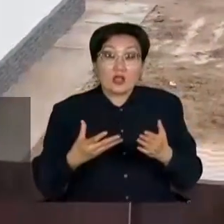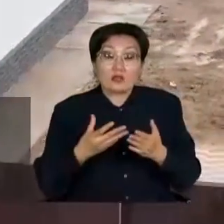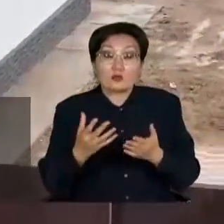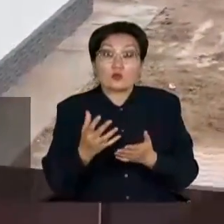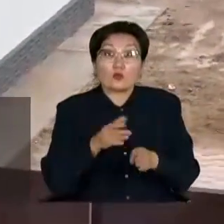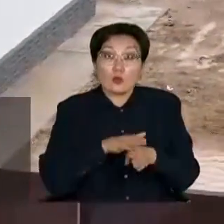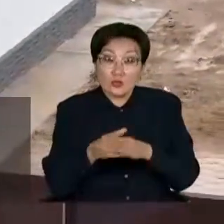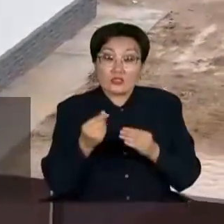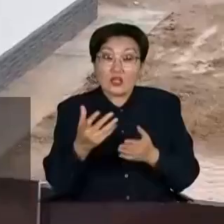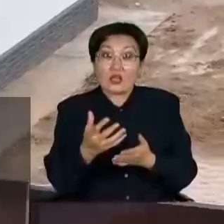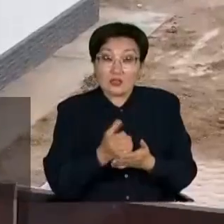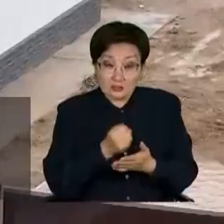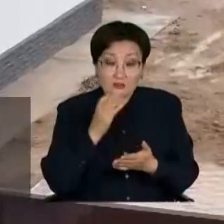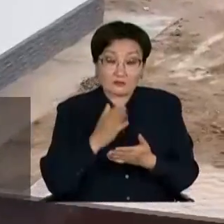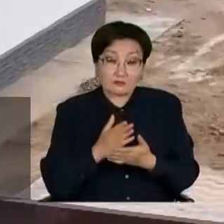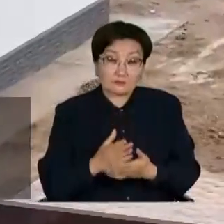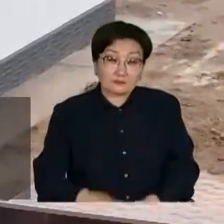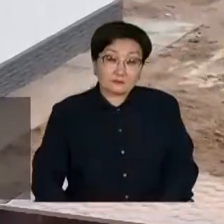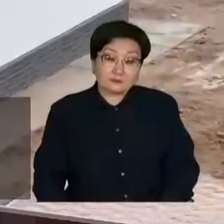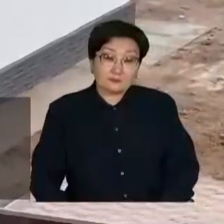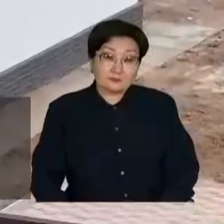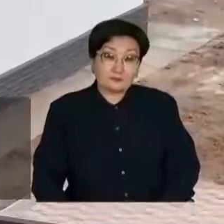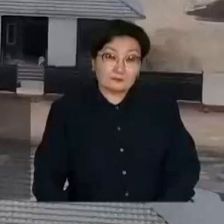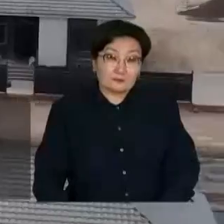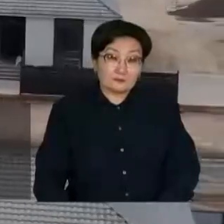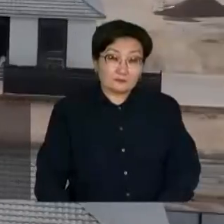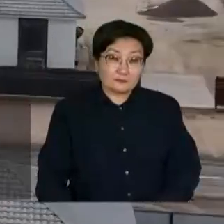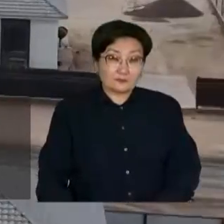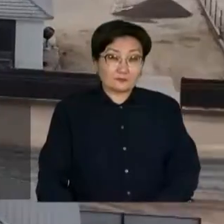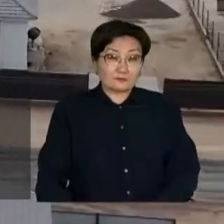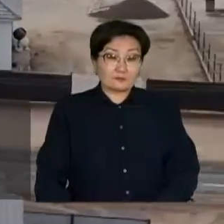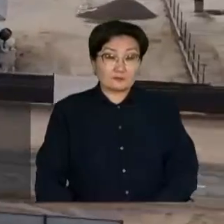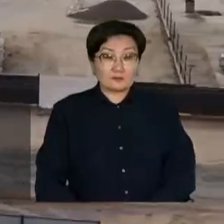толығымен алған. Жұлдыз Қайратқызы, Фархат Тәжібаев, Алматы телеарнасы, Атырау облысынан.